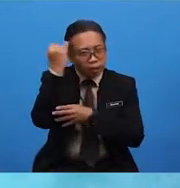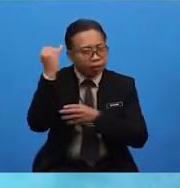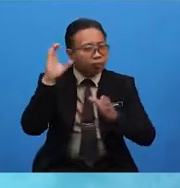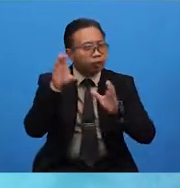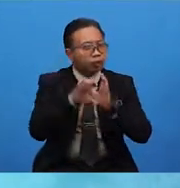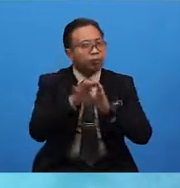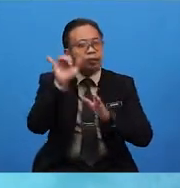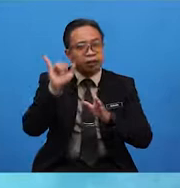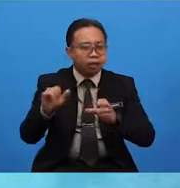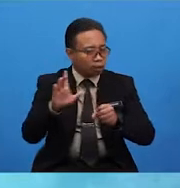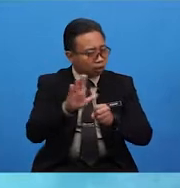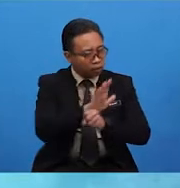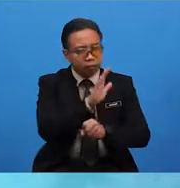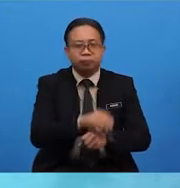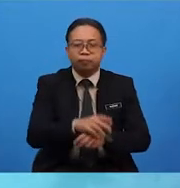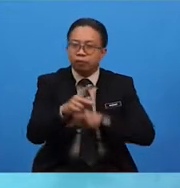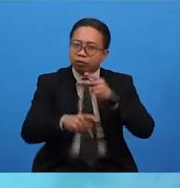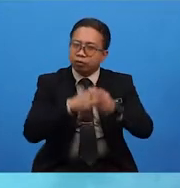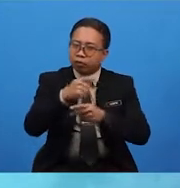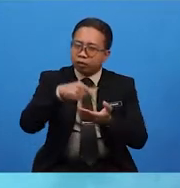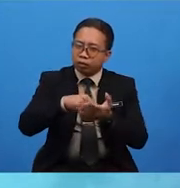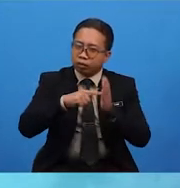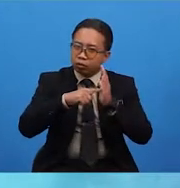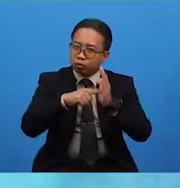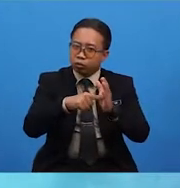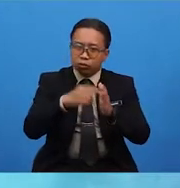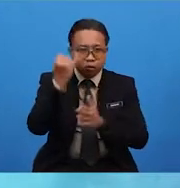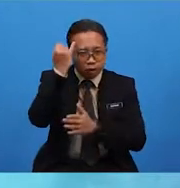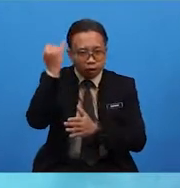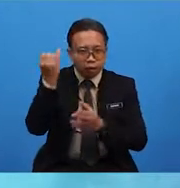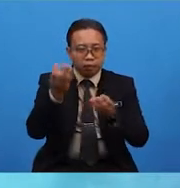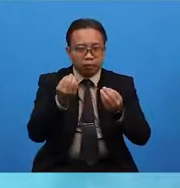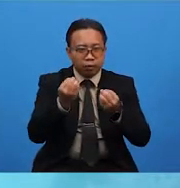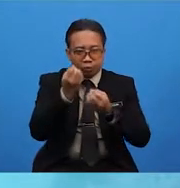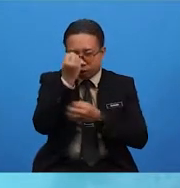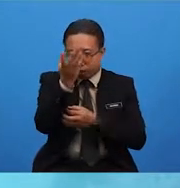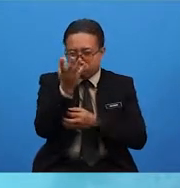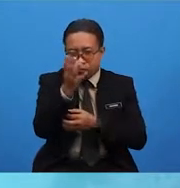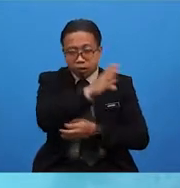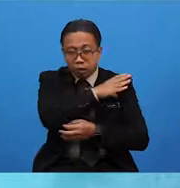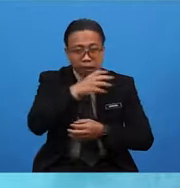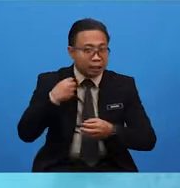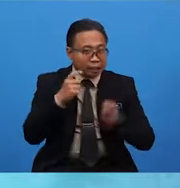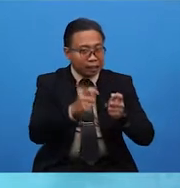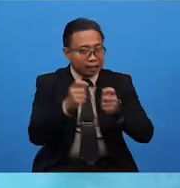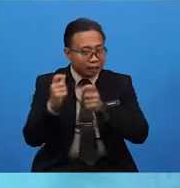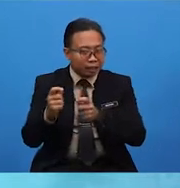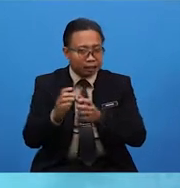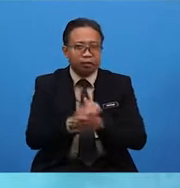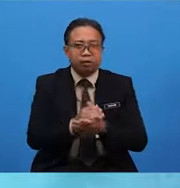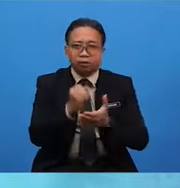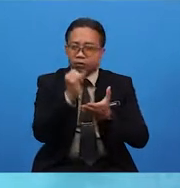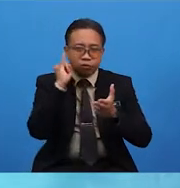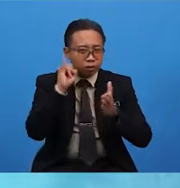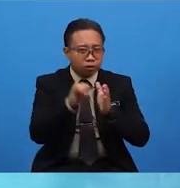bergambar yang lengkap proses ini menunjukkan hijau yang ingin disampaikan dan teknik ilustrasi yang